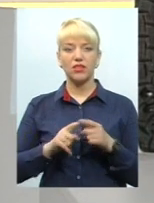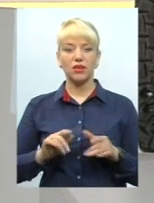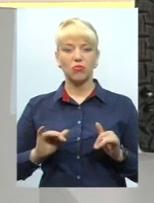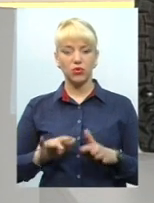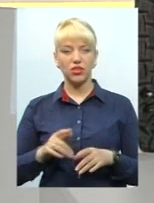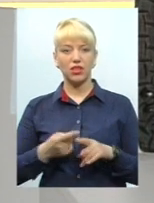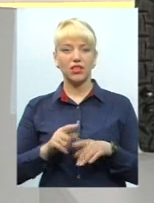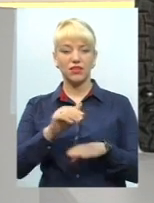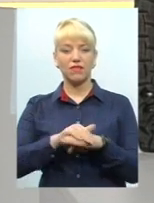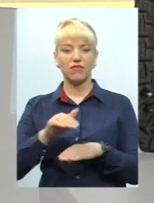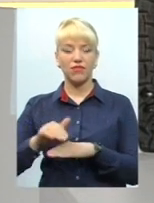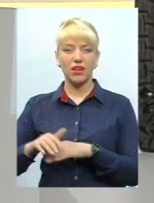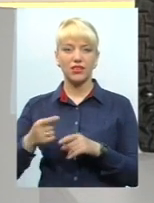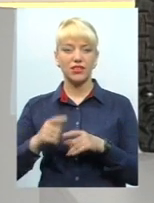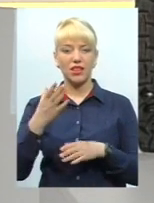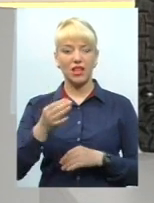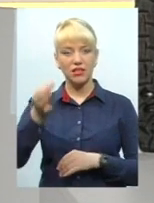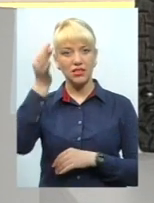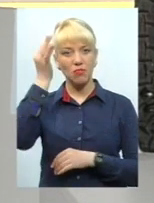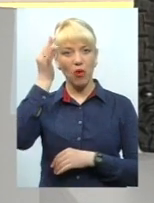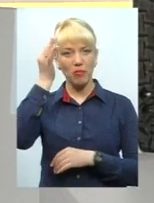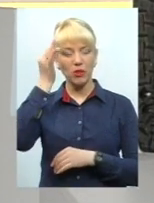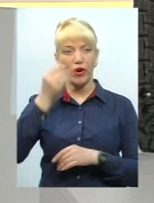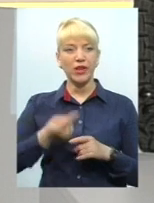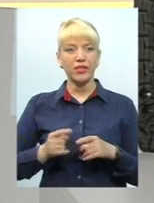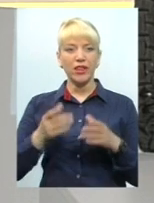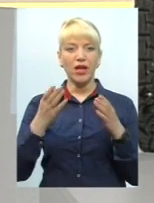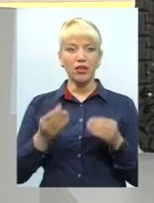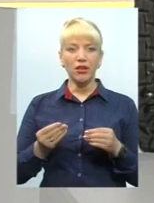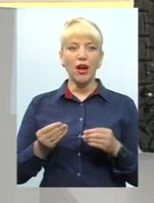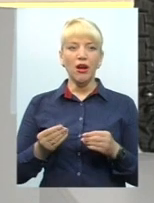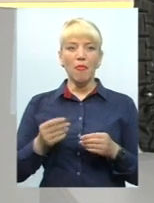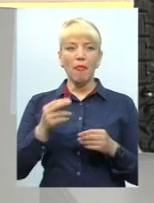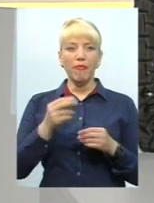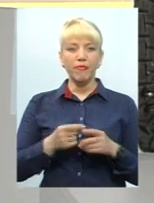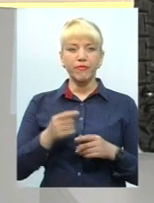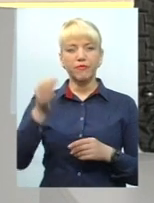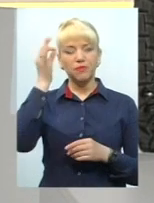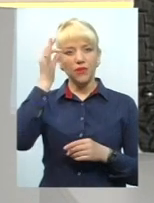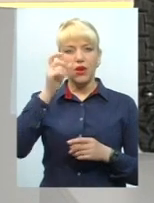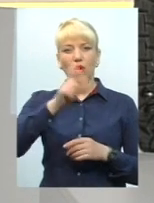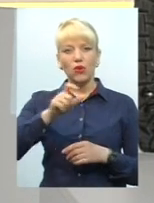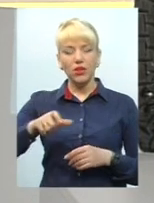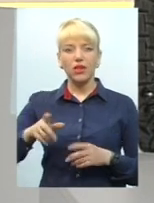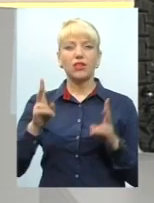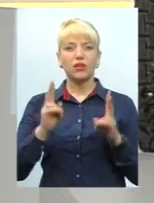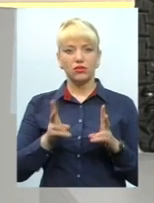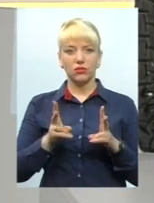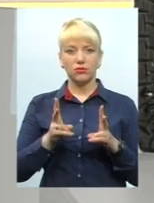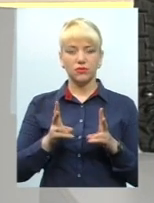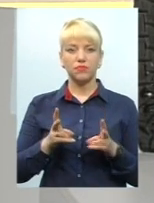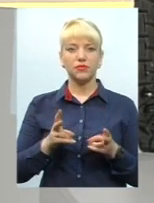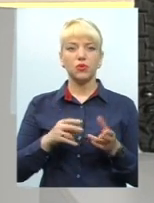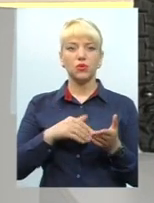факти, це все-таки день спомину, день поминок за тими людьми, які